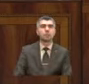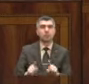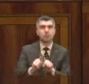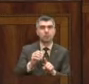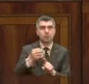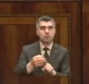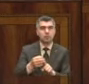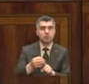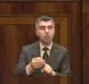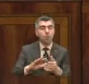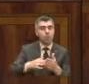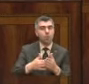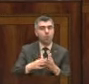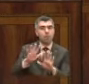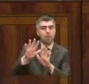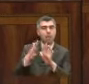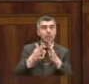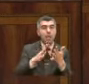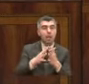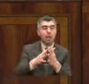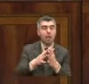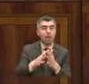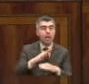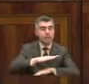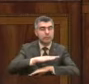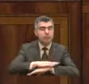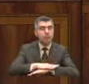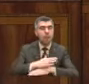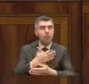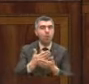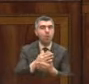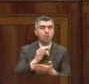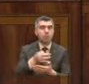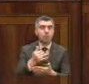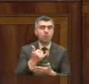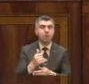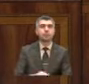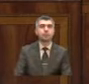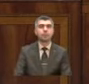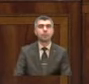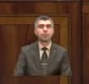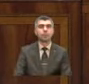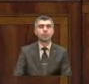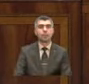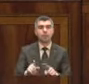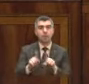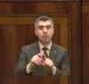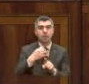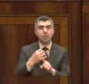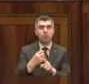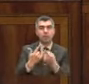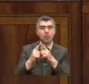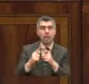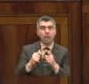من اشتراطات البيئة ومستلزمات الاستدامة. حماية الموارد الطبيعية خصوصا من الموارد